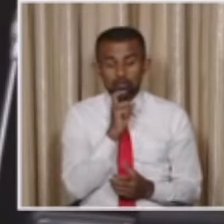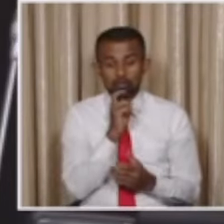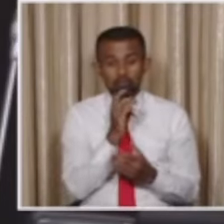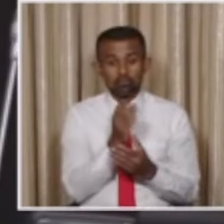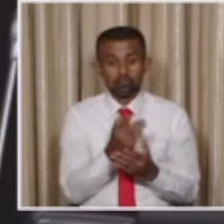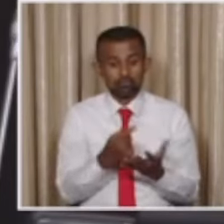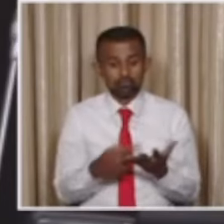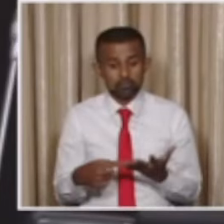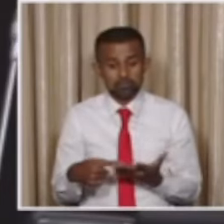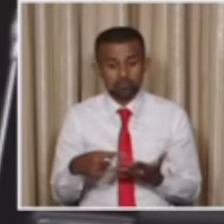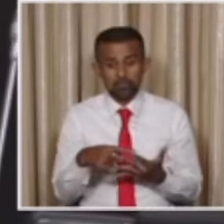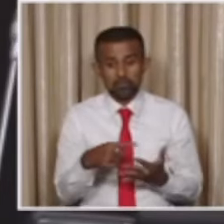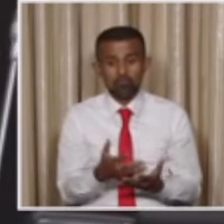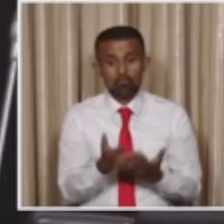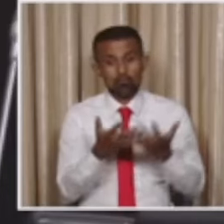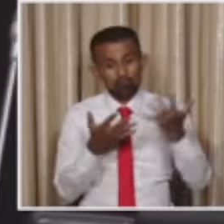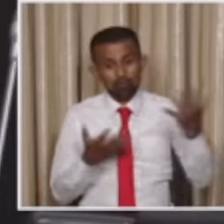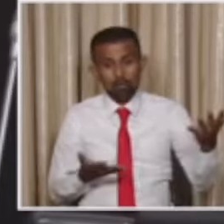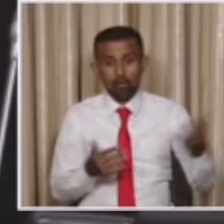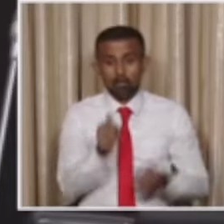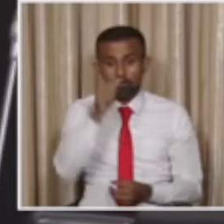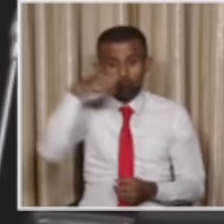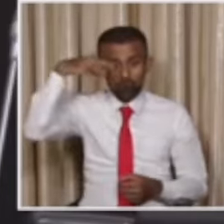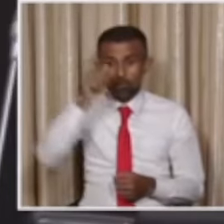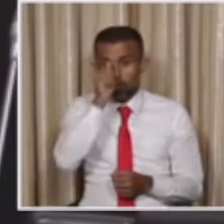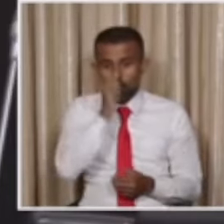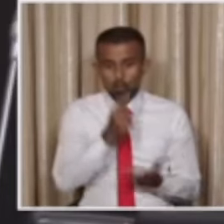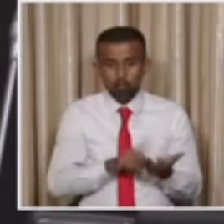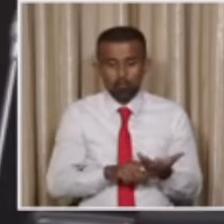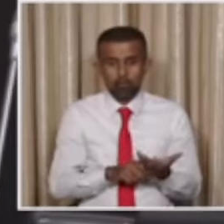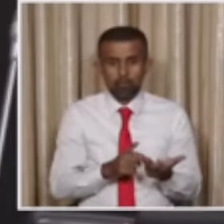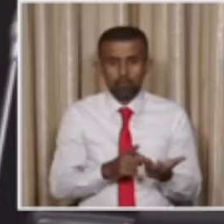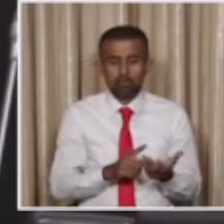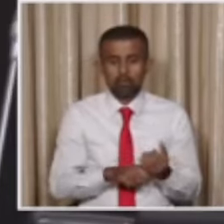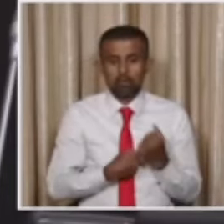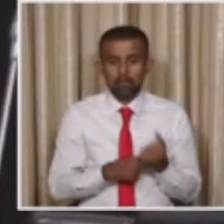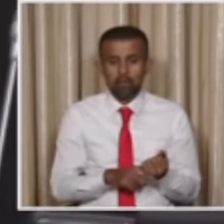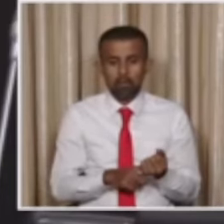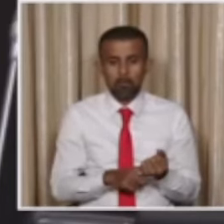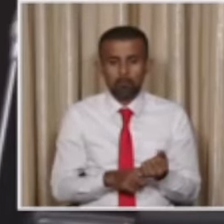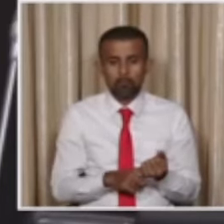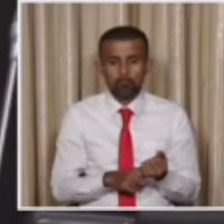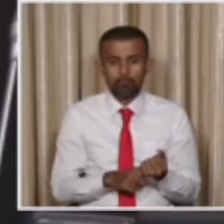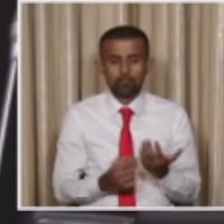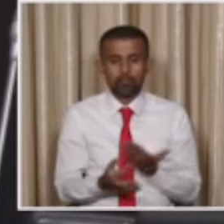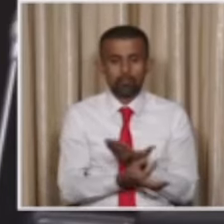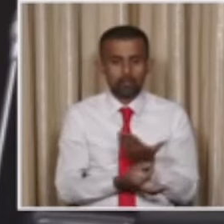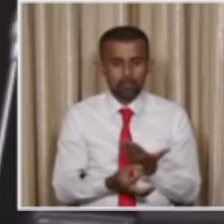මෙතන තියෙනවා. මේ විදුලිය හොරෙන් ගත් එක තියෙනවා, ගංජා මේ හෙරොයින්